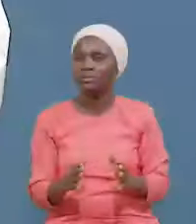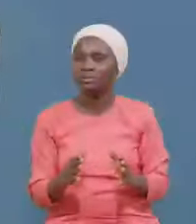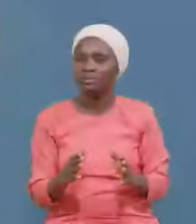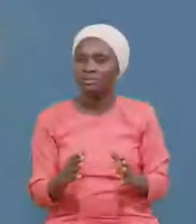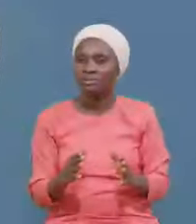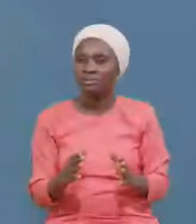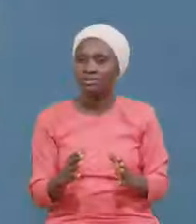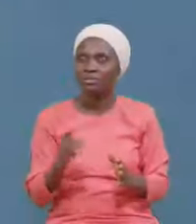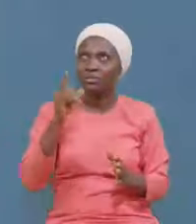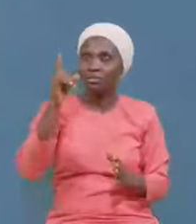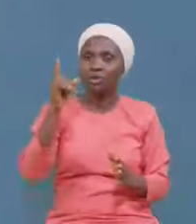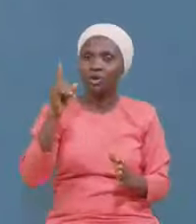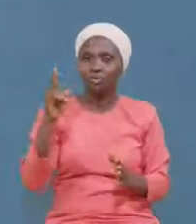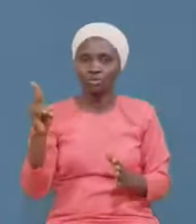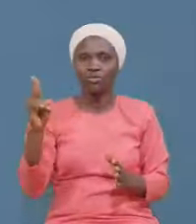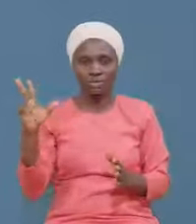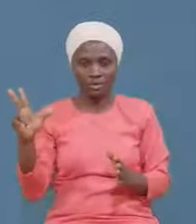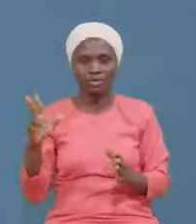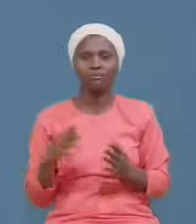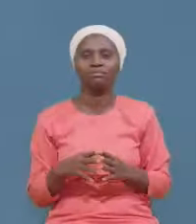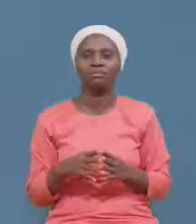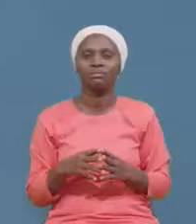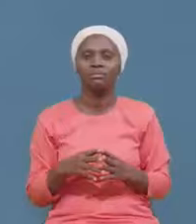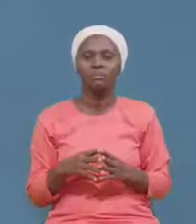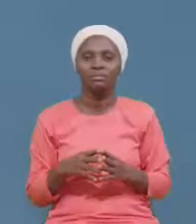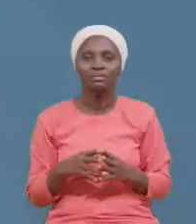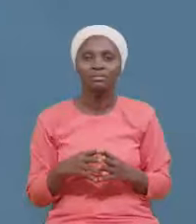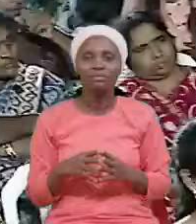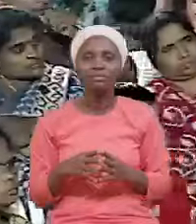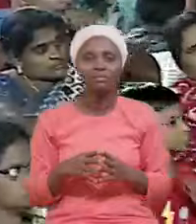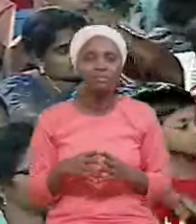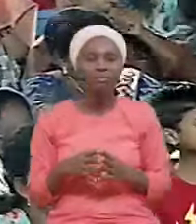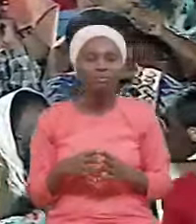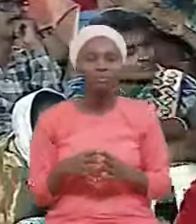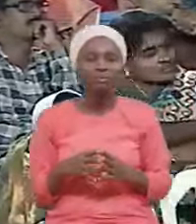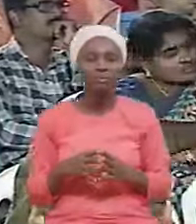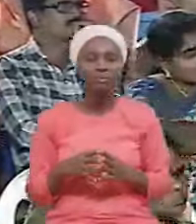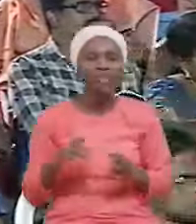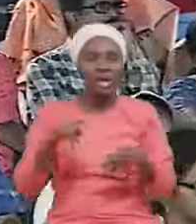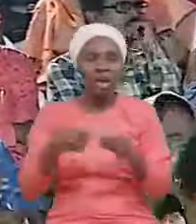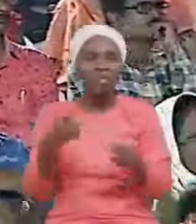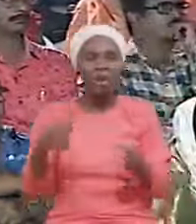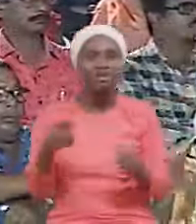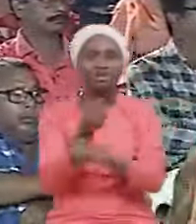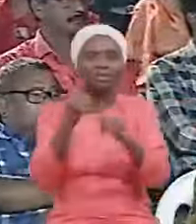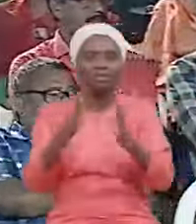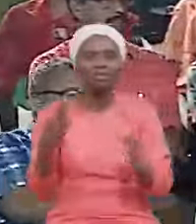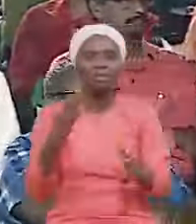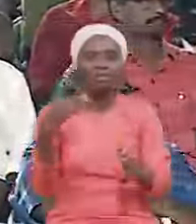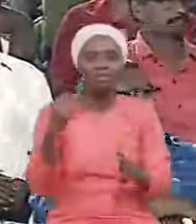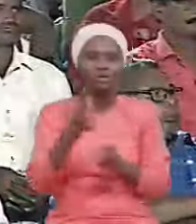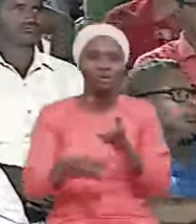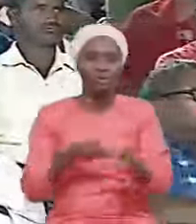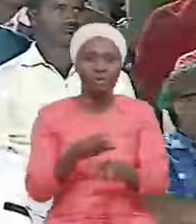telusukovali. 1, 2, 3 tonight. Okati rendu moodu annatiki ratri dhyanam chestha. About the Saviour of the world.